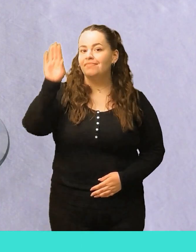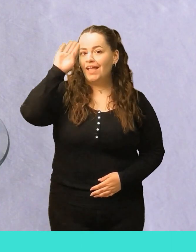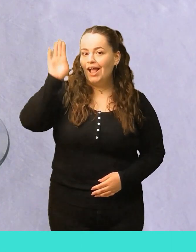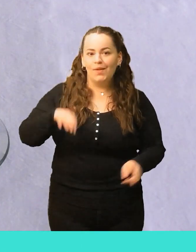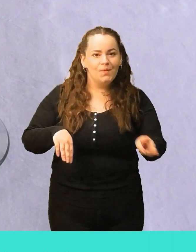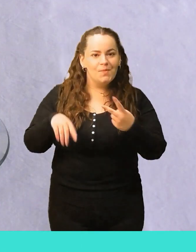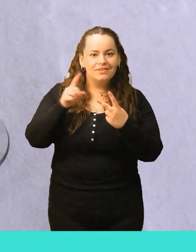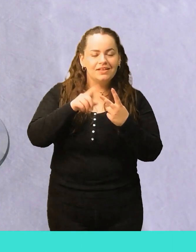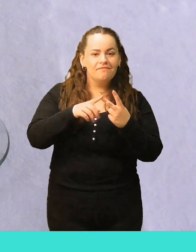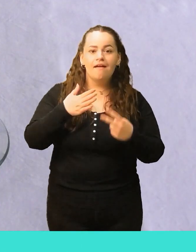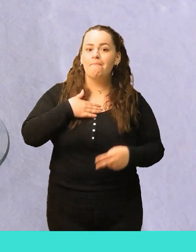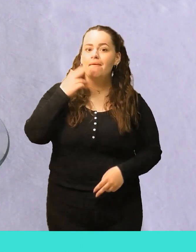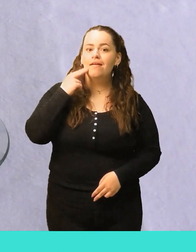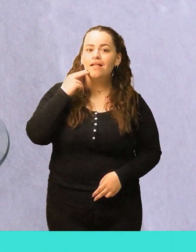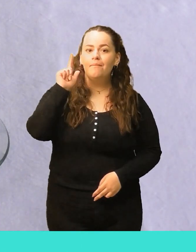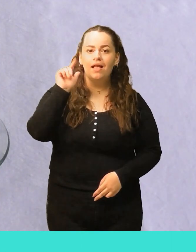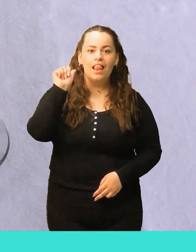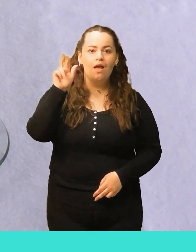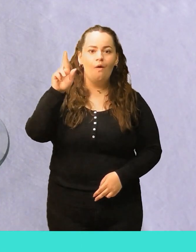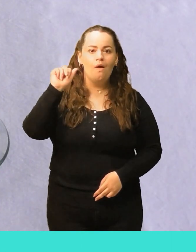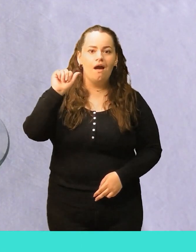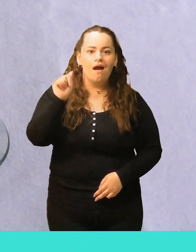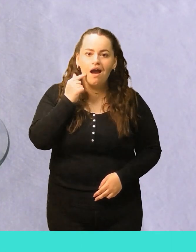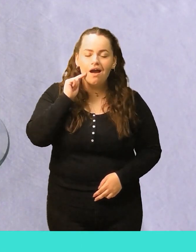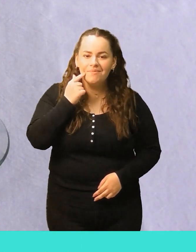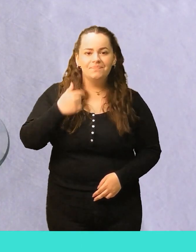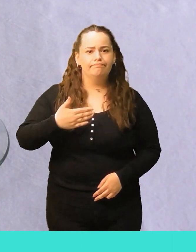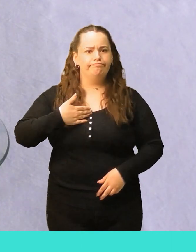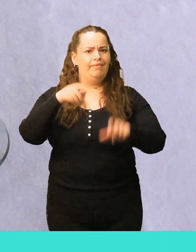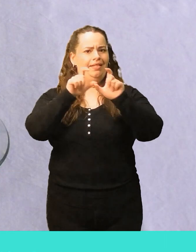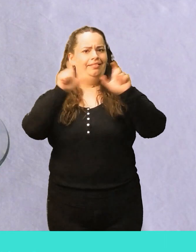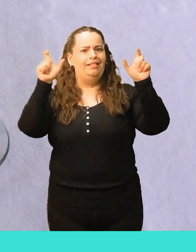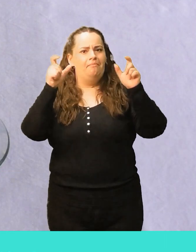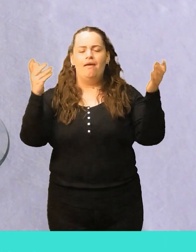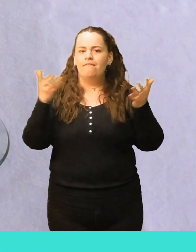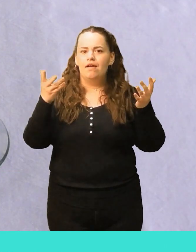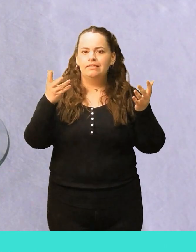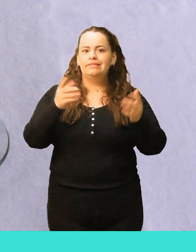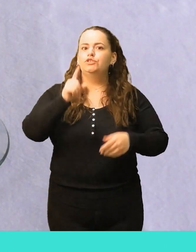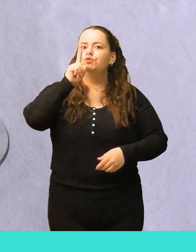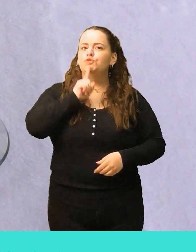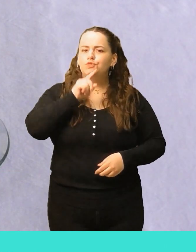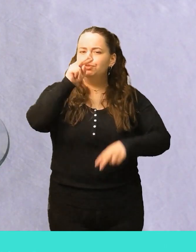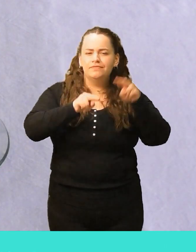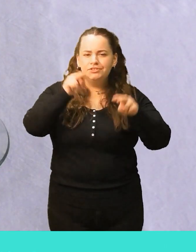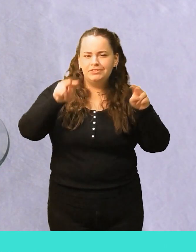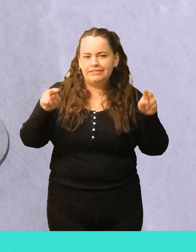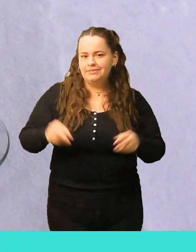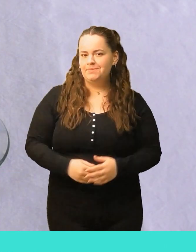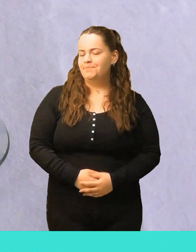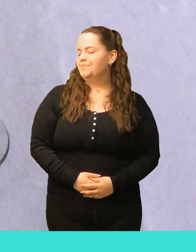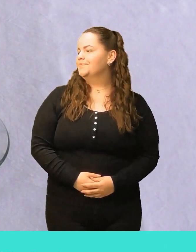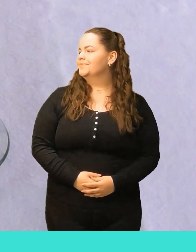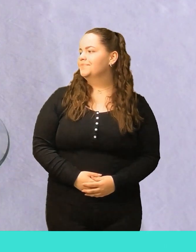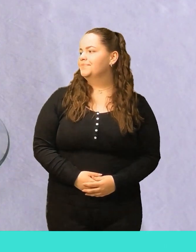Hallo bei Guckmich TV. Mein Name ist Laura. Heute geht es um lauter süße Sachen.